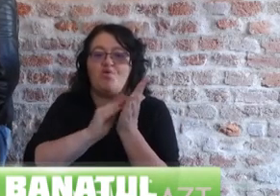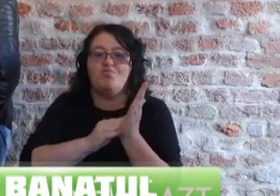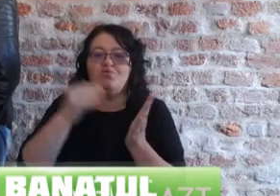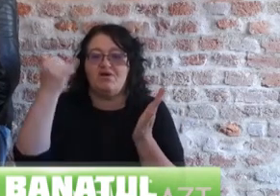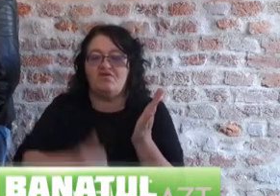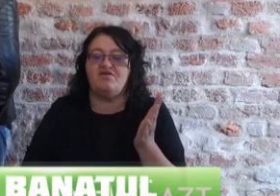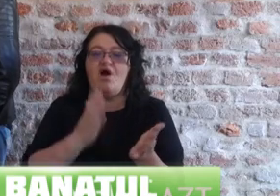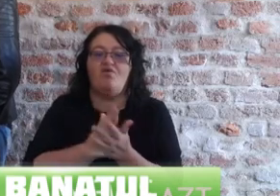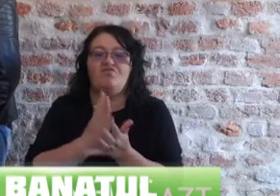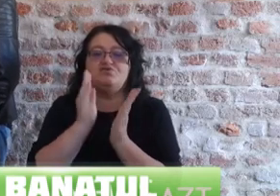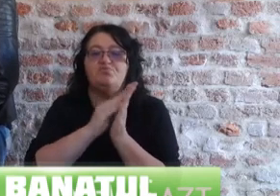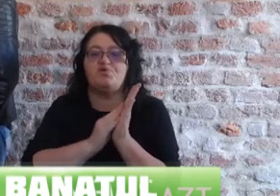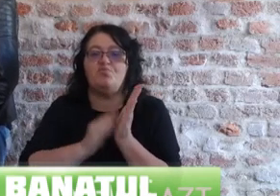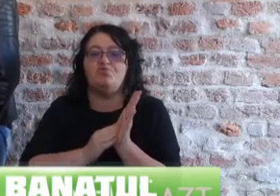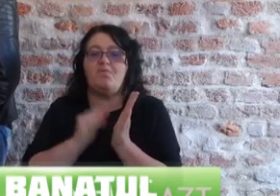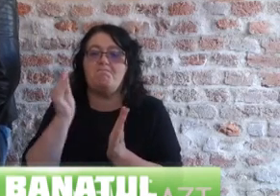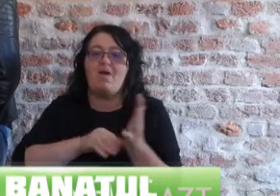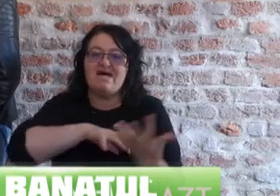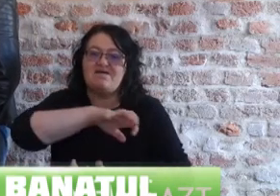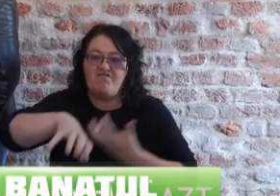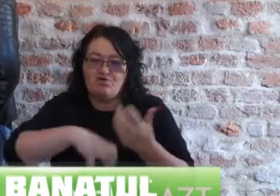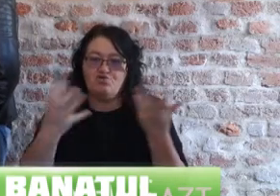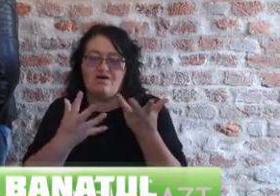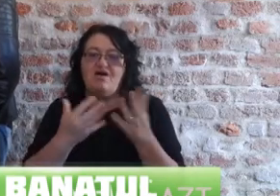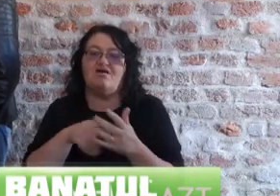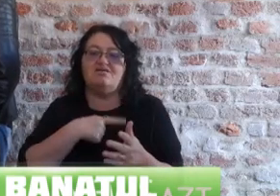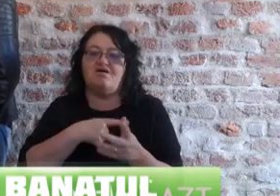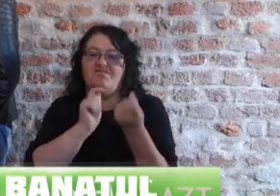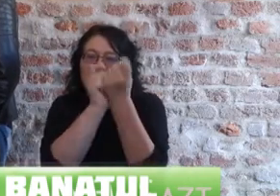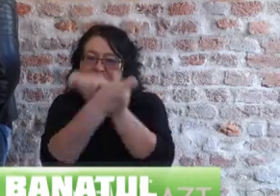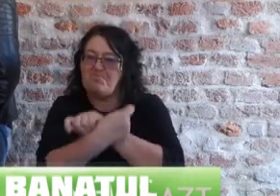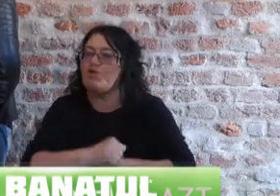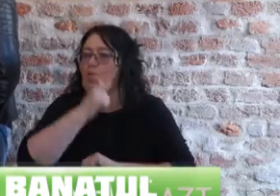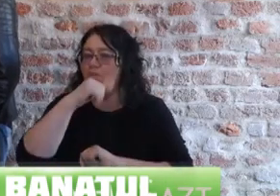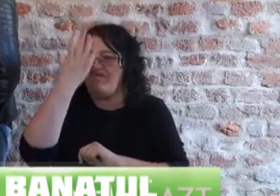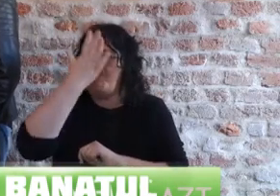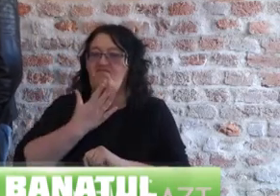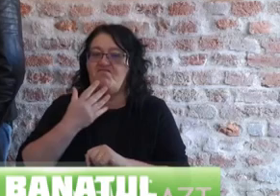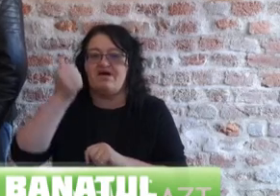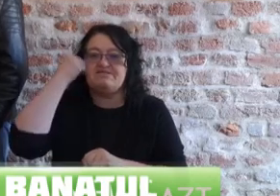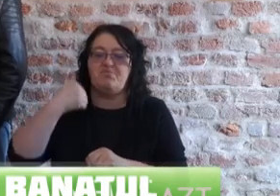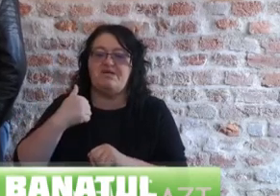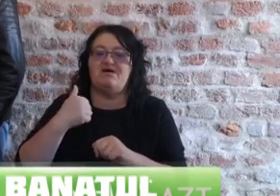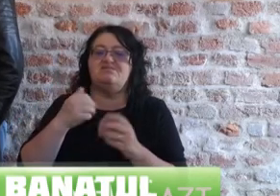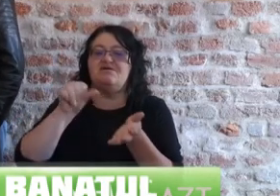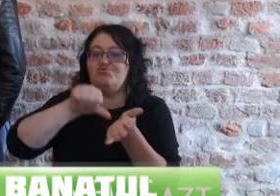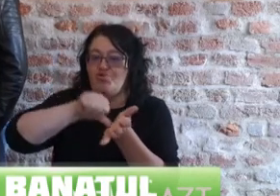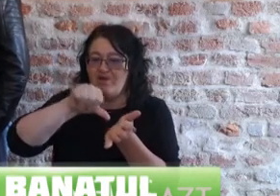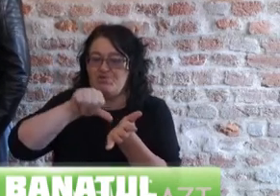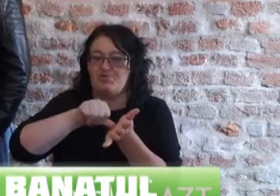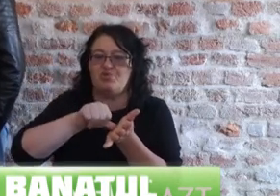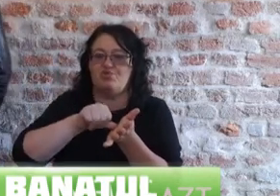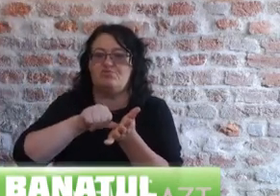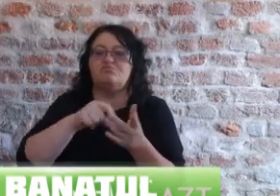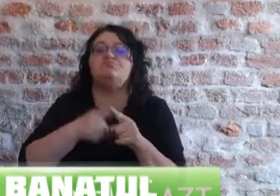au venit. Au fost unele propuneri mai revoluționare, care ar fi schimbat total fața pieței, alte propuneri